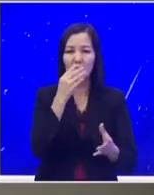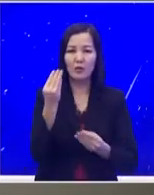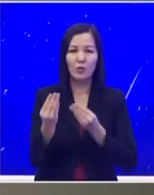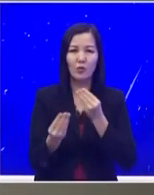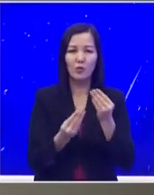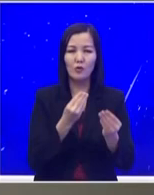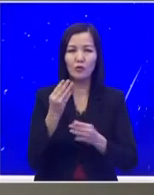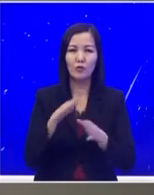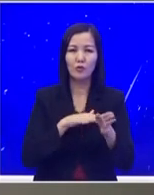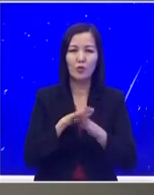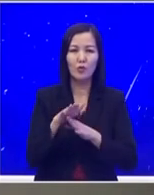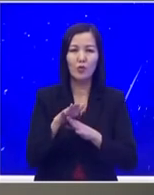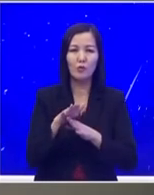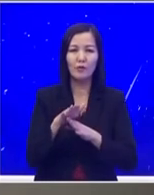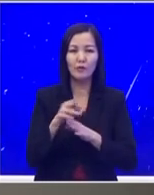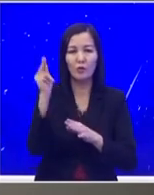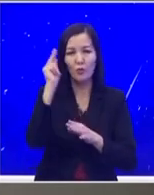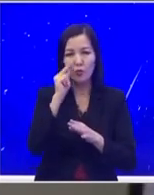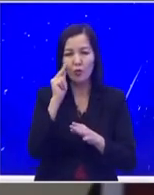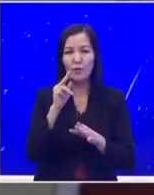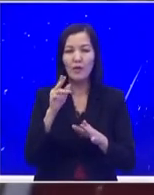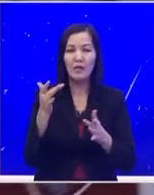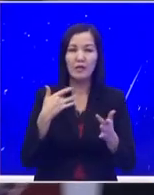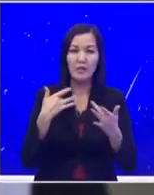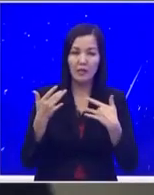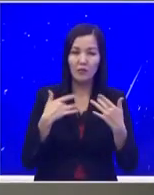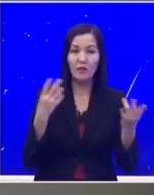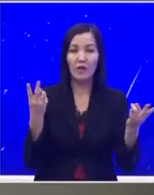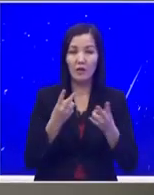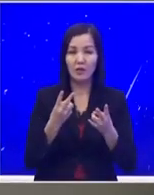болмаса да біршама деңгейде меңгеру керектігі мәлім. Сондықтан